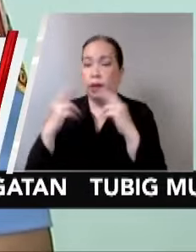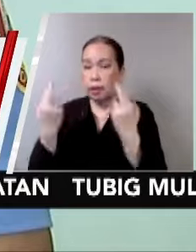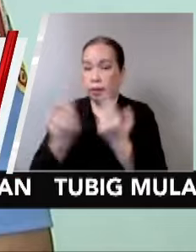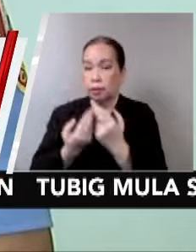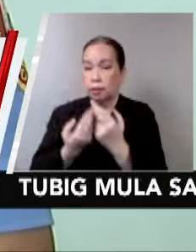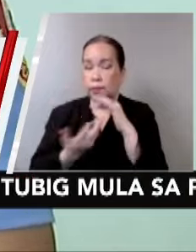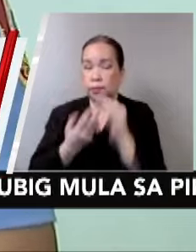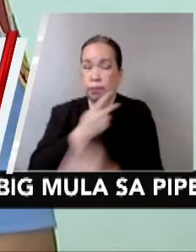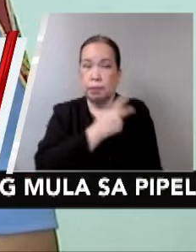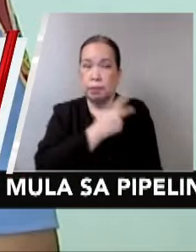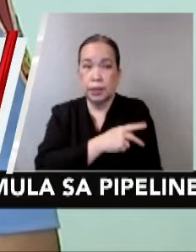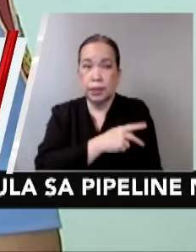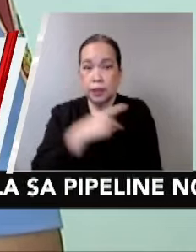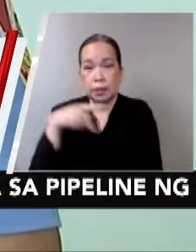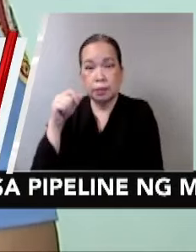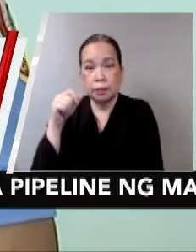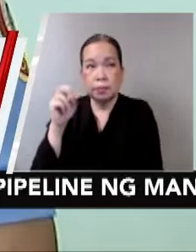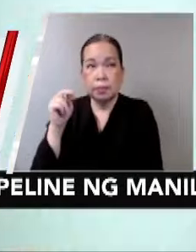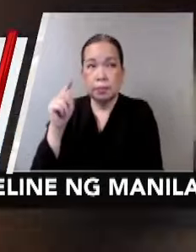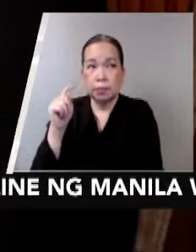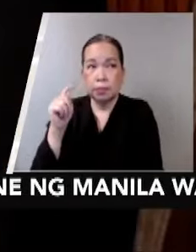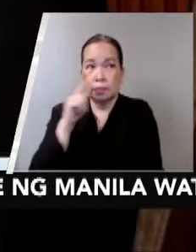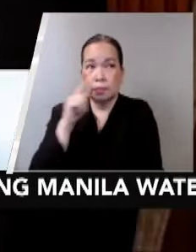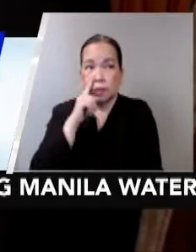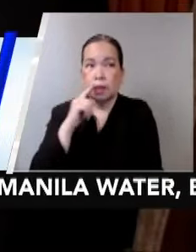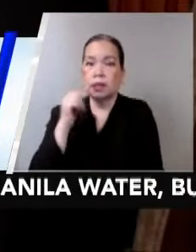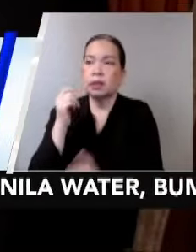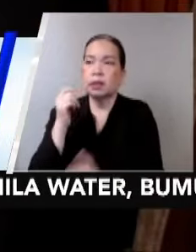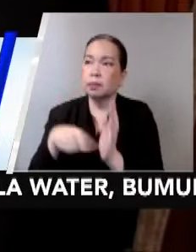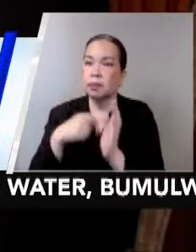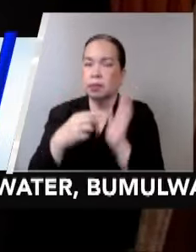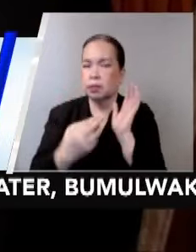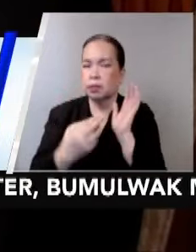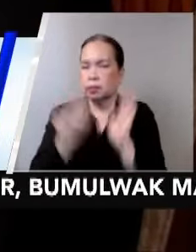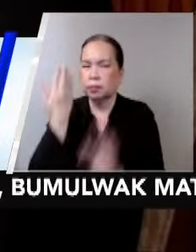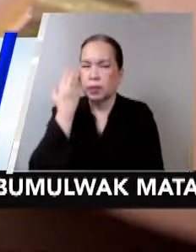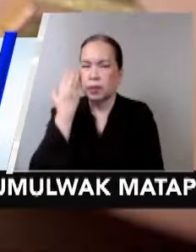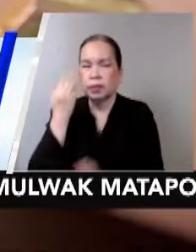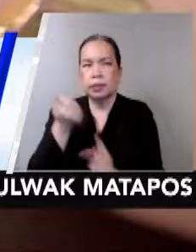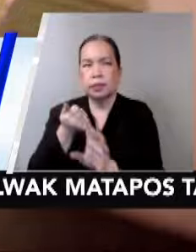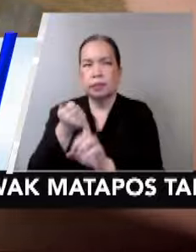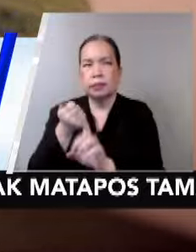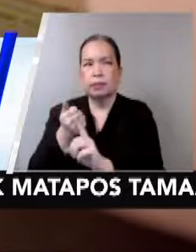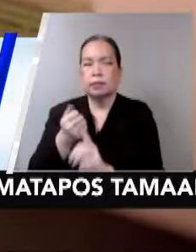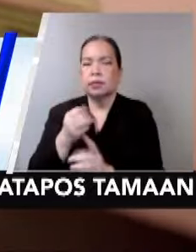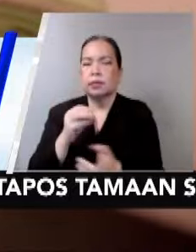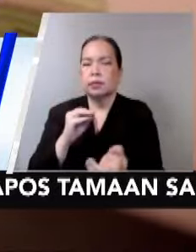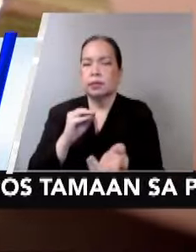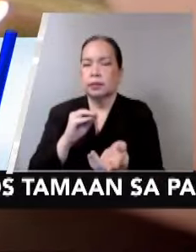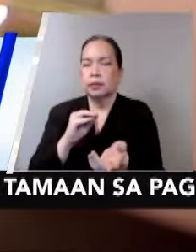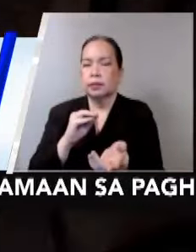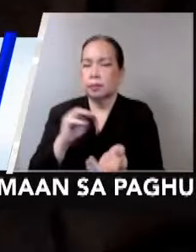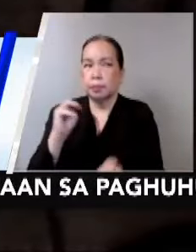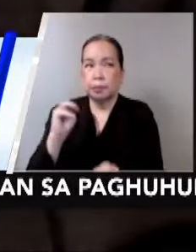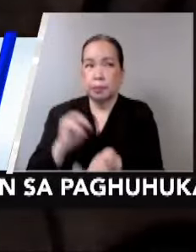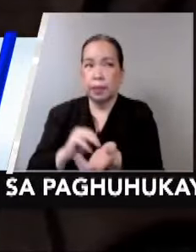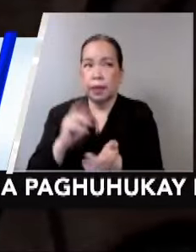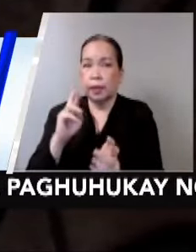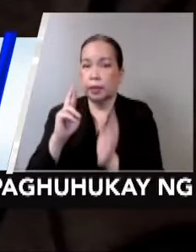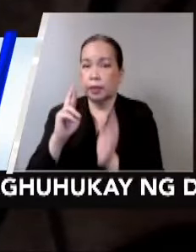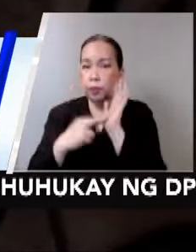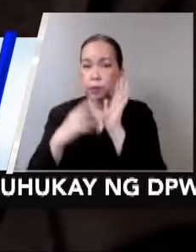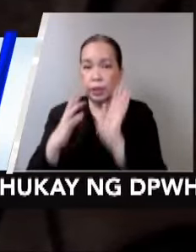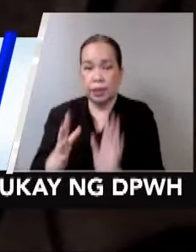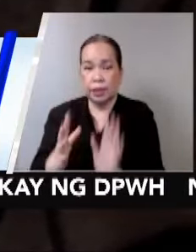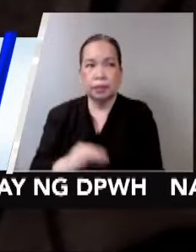nagpapanggap din po ito na medre po. Isa si Doc Jesse din niya tunay na pangalan sa mga nasalisihan ng suspect. Nang lumabas